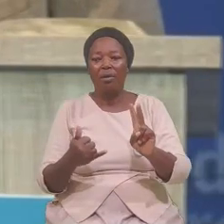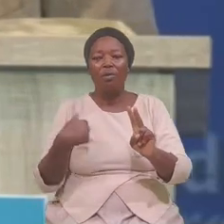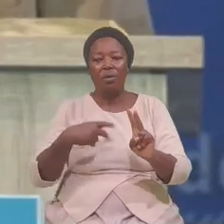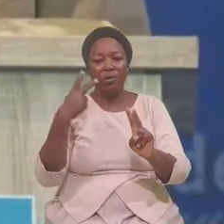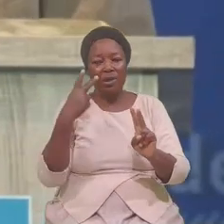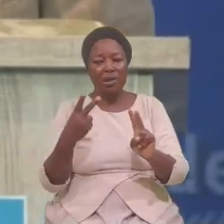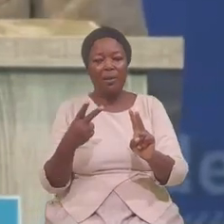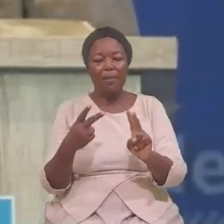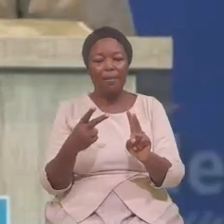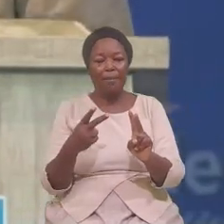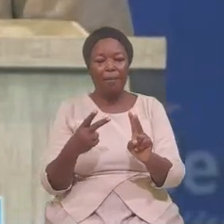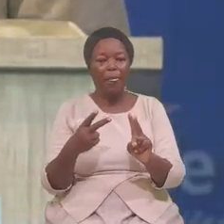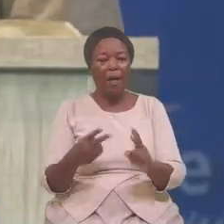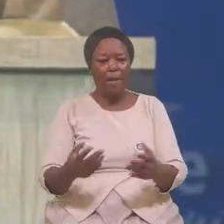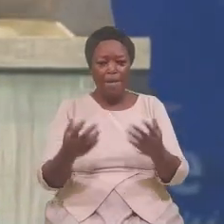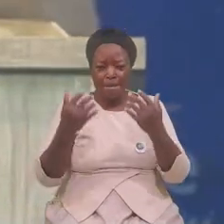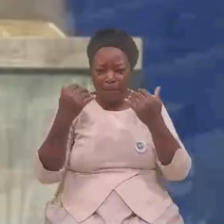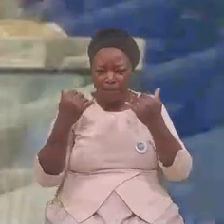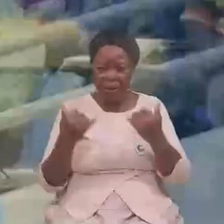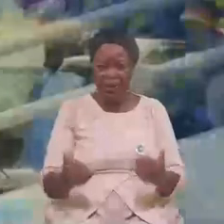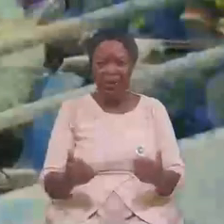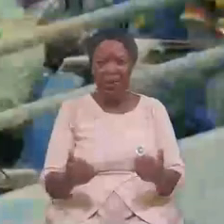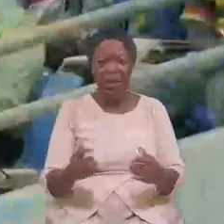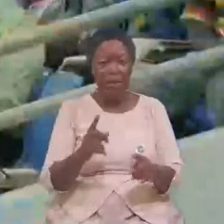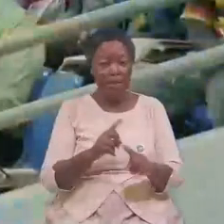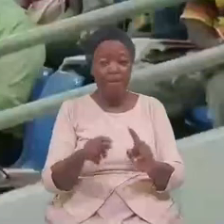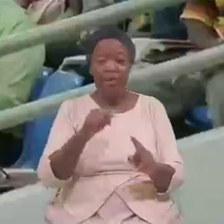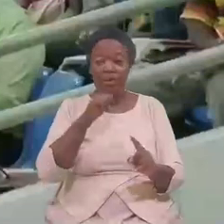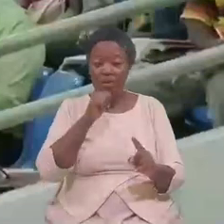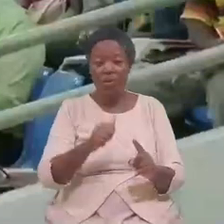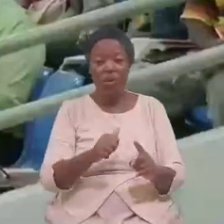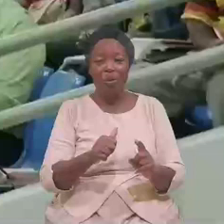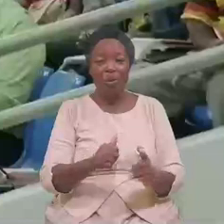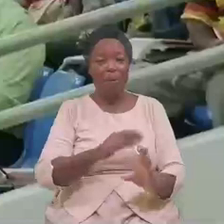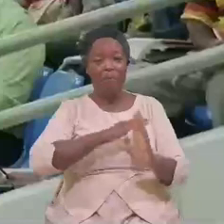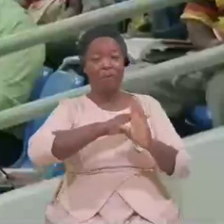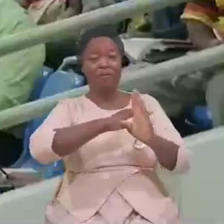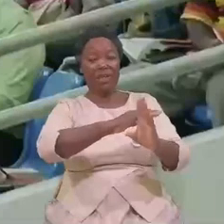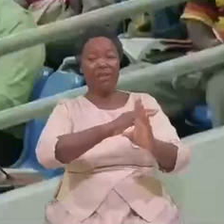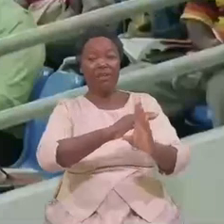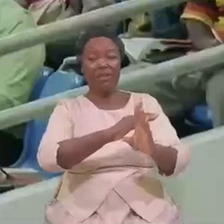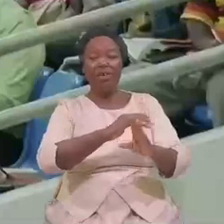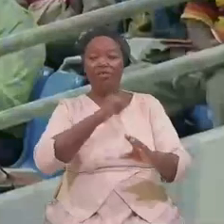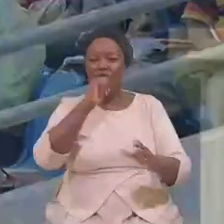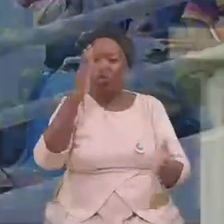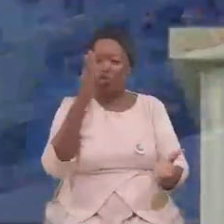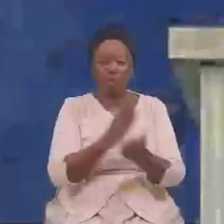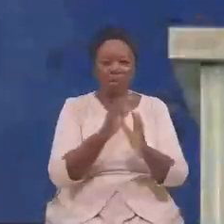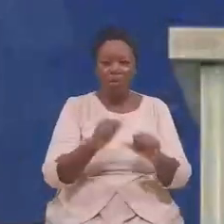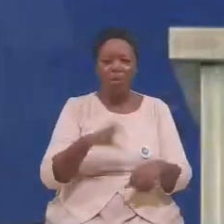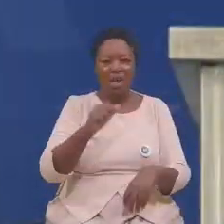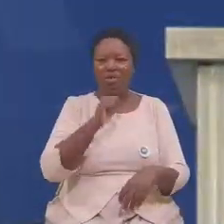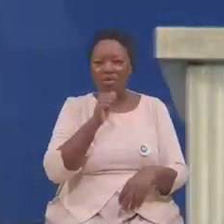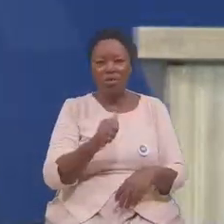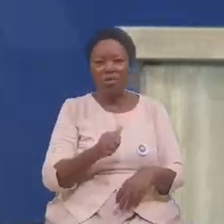La fréquence actuelle, présente et non évitable. Pas arrêtable. Quand on ne peut